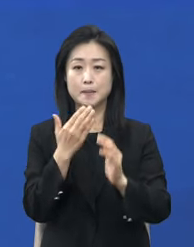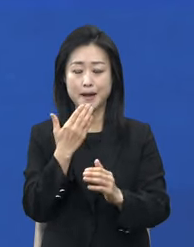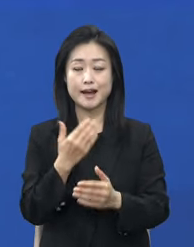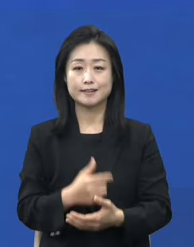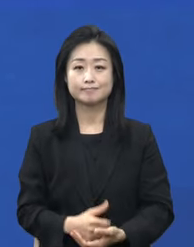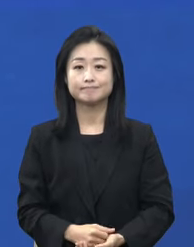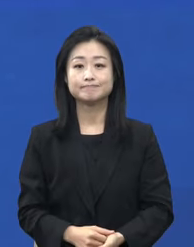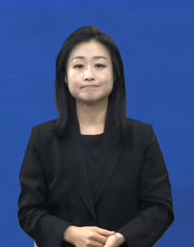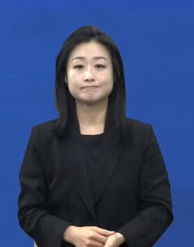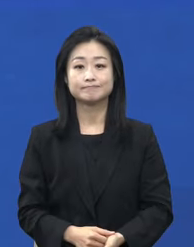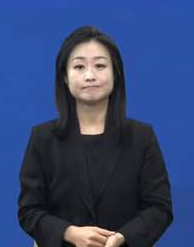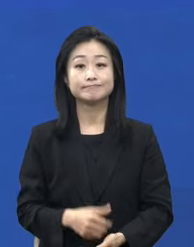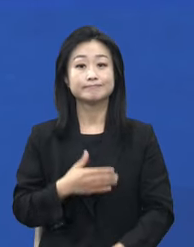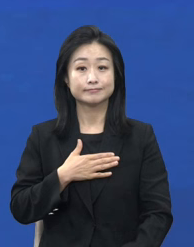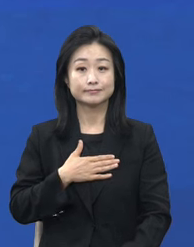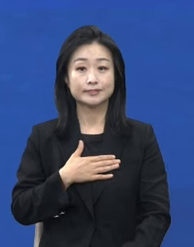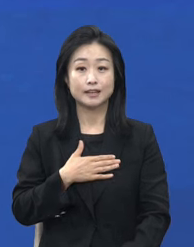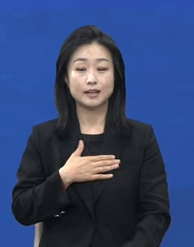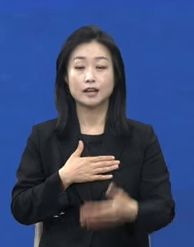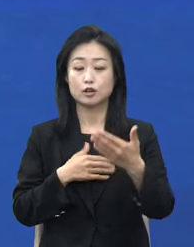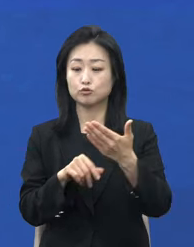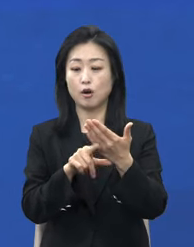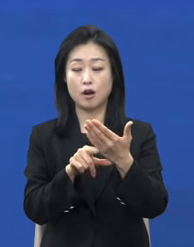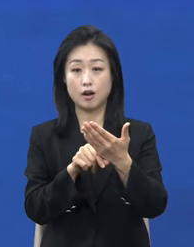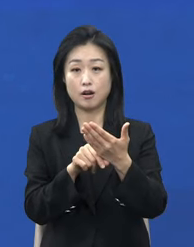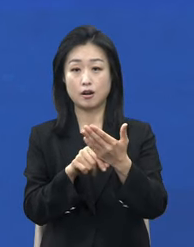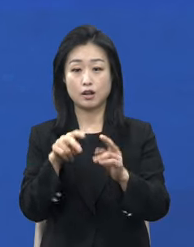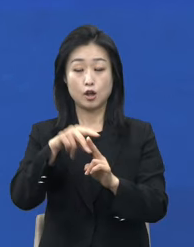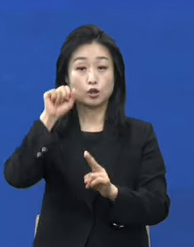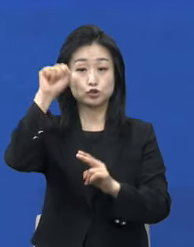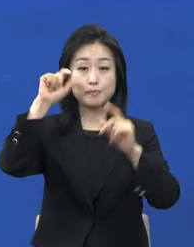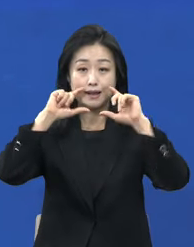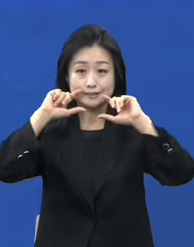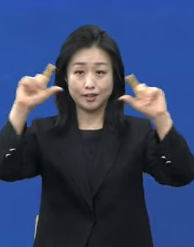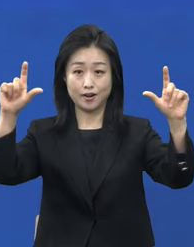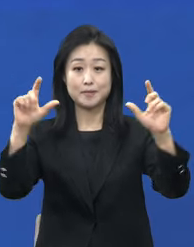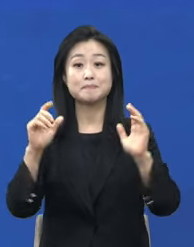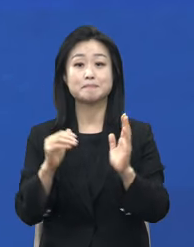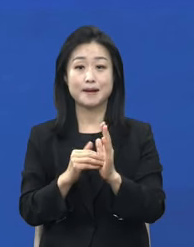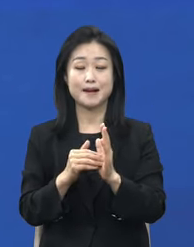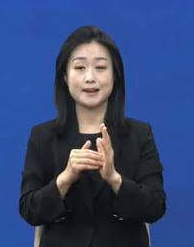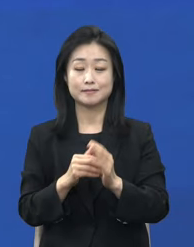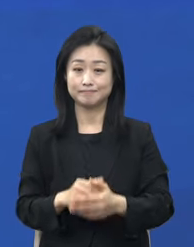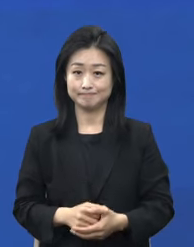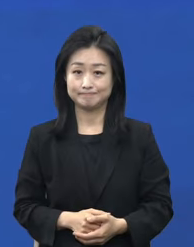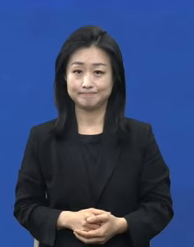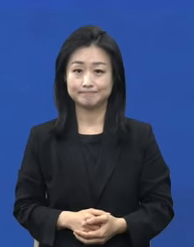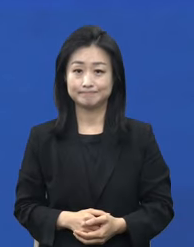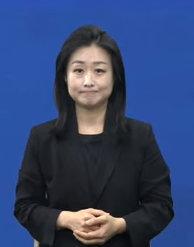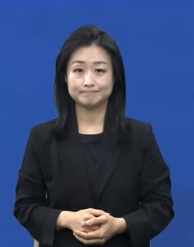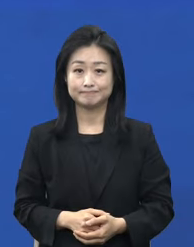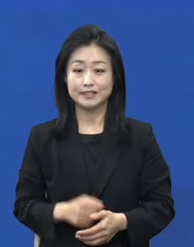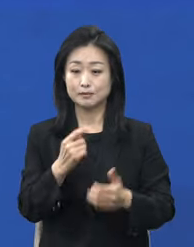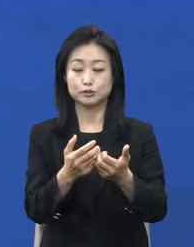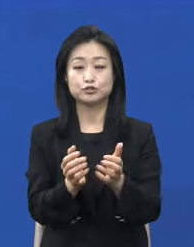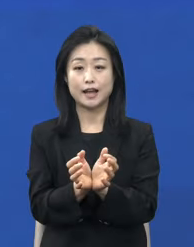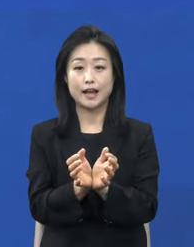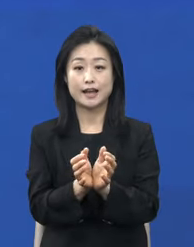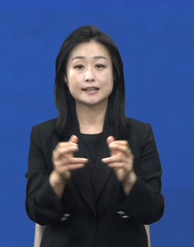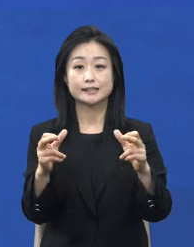하겠습니다. 저는 지난 9월 출마 선언을 통해 밝힌 바와 같이